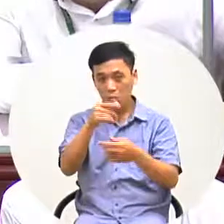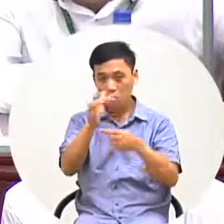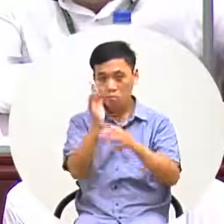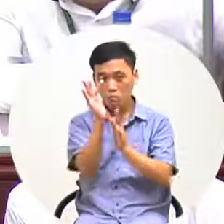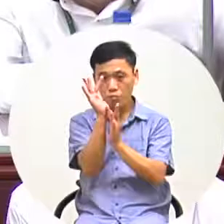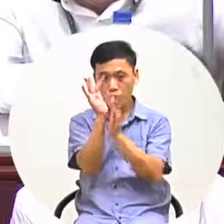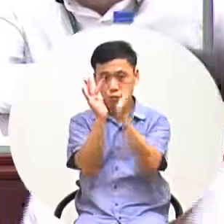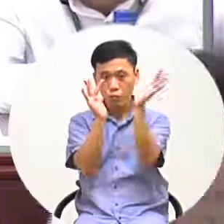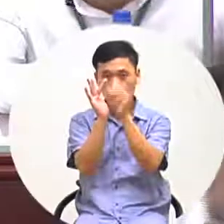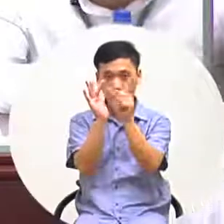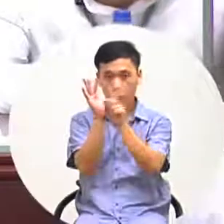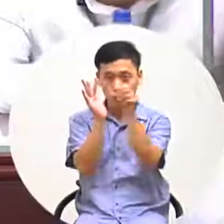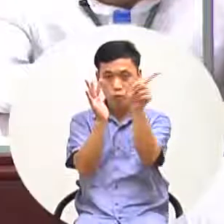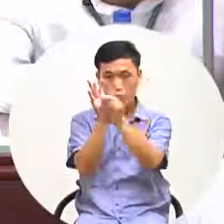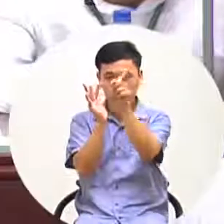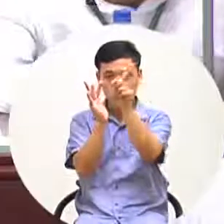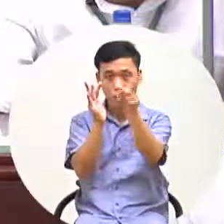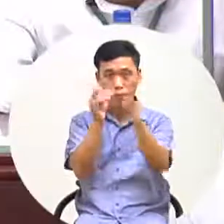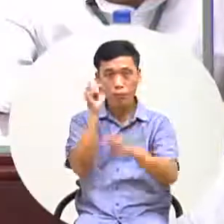哈，旁边